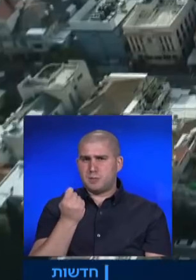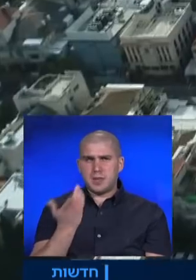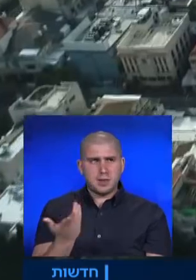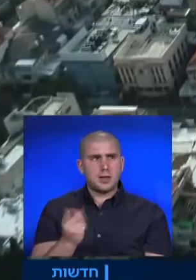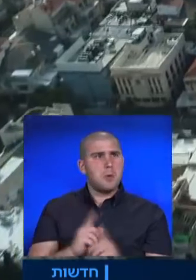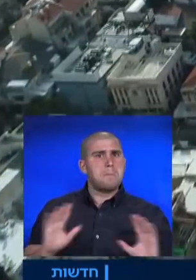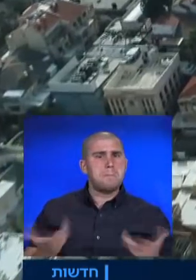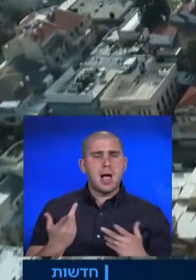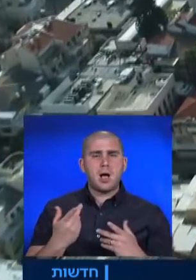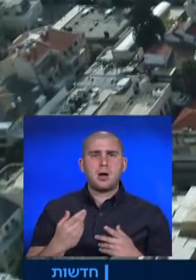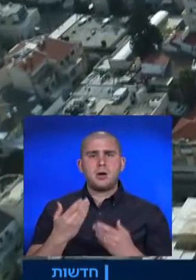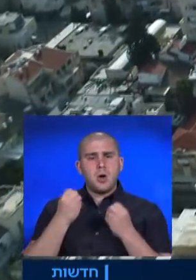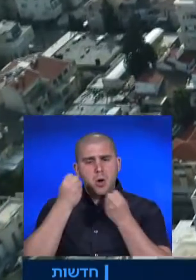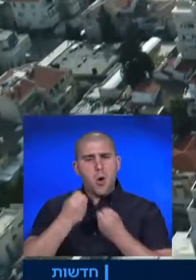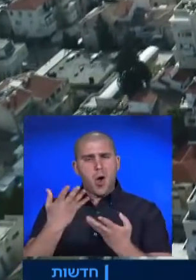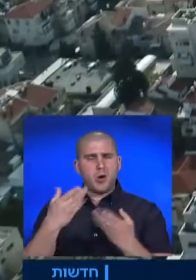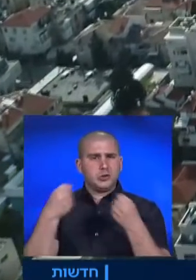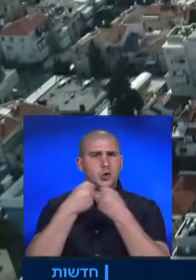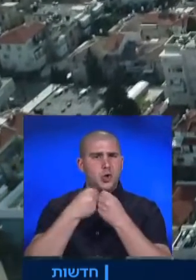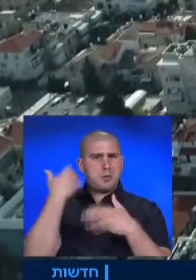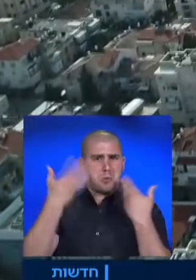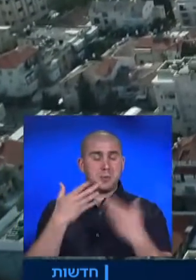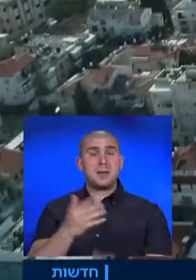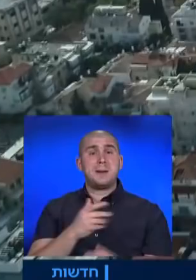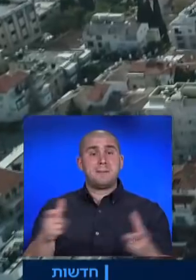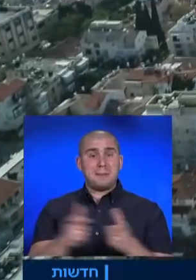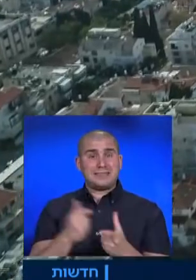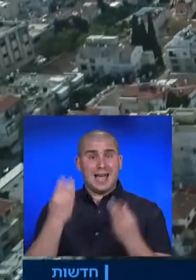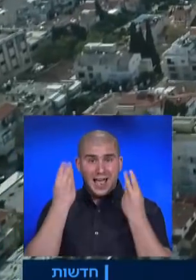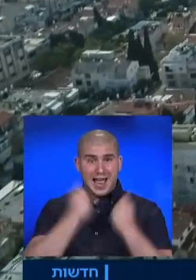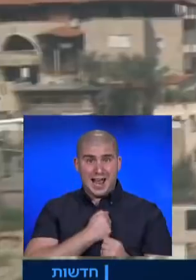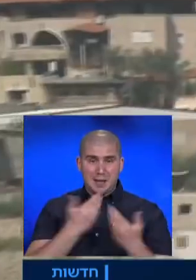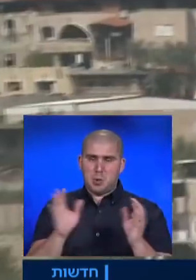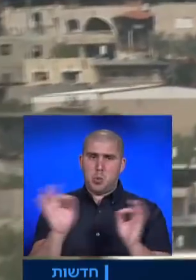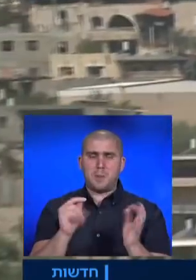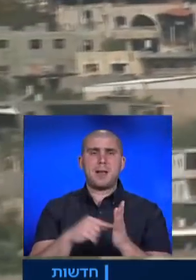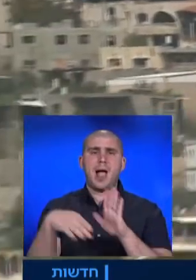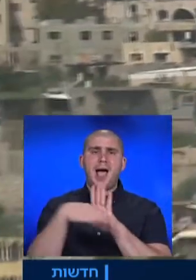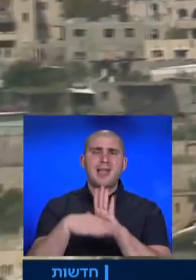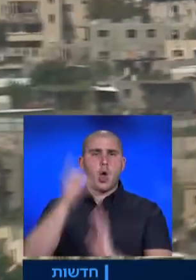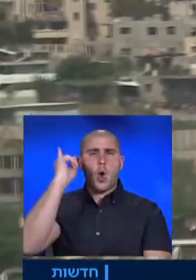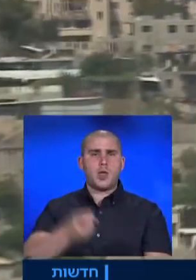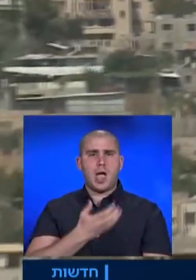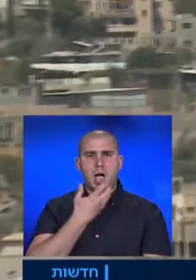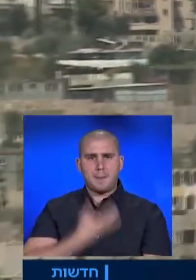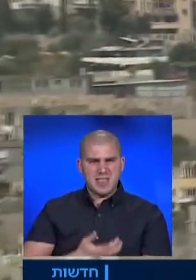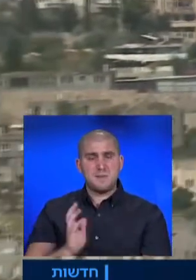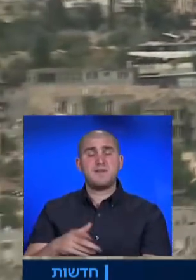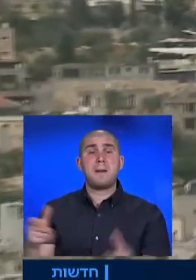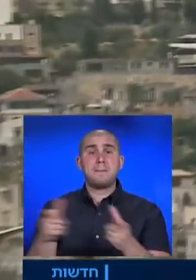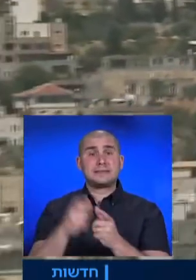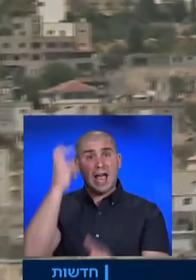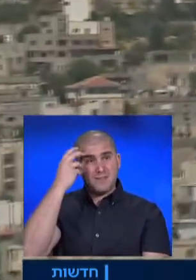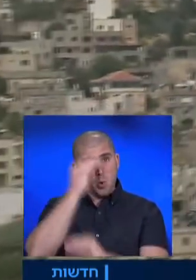ומבולבלות. במגזר החרדי לא פתחו היום את בתי הספר בשל הנחיות הרבנים, ובמגזר הערבי הודיעו כי בשל צום